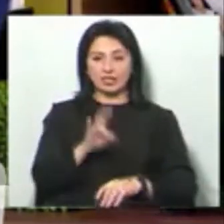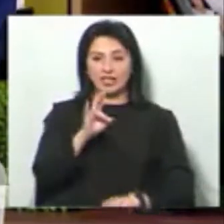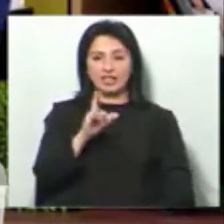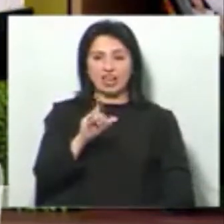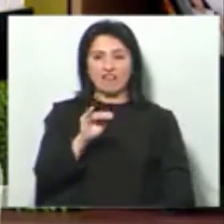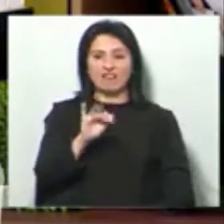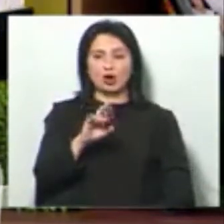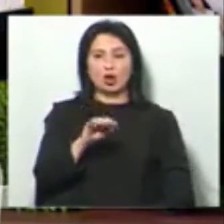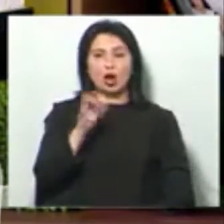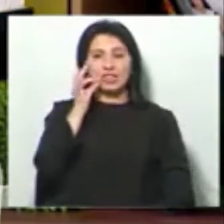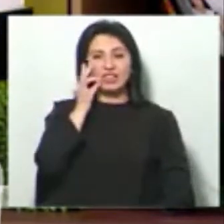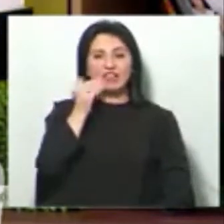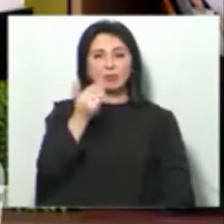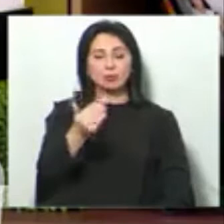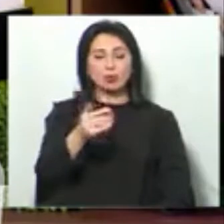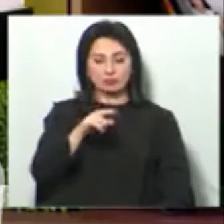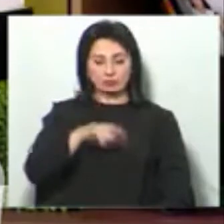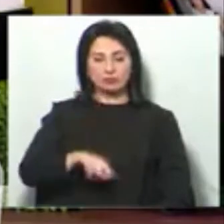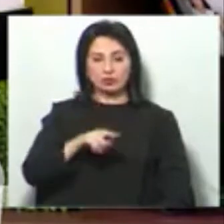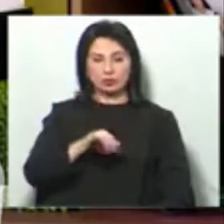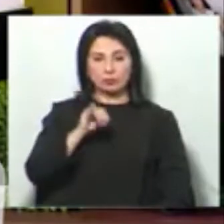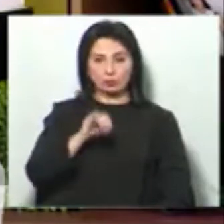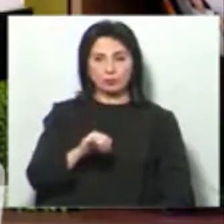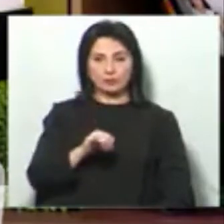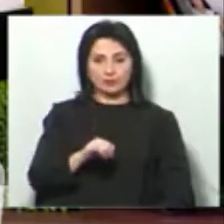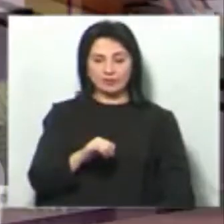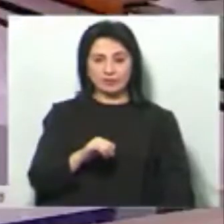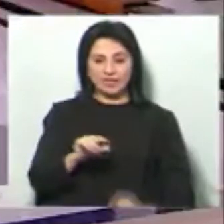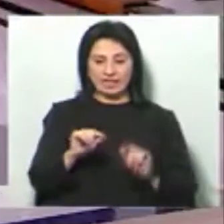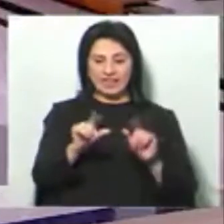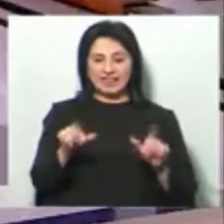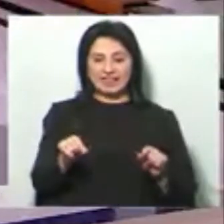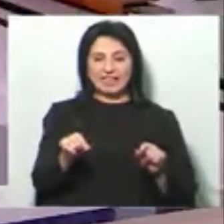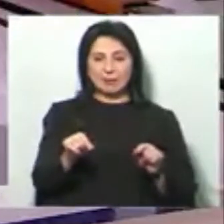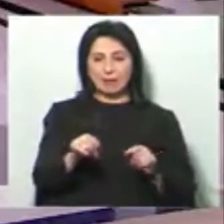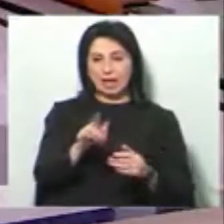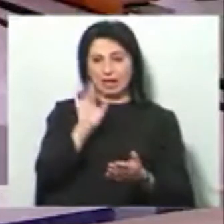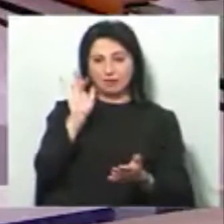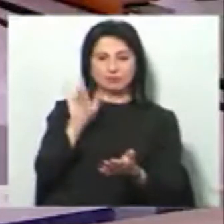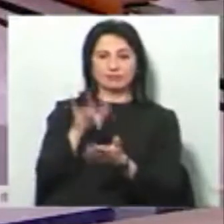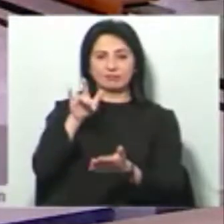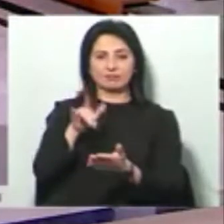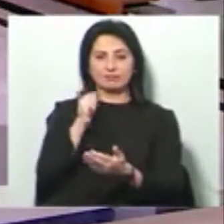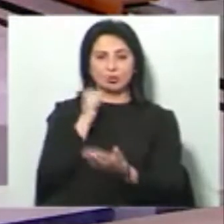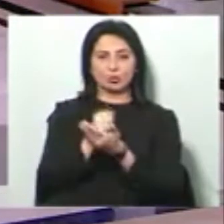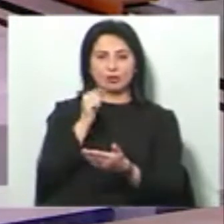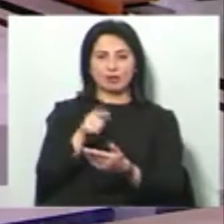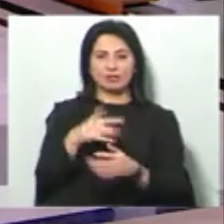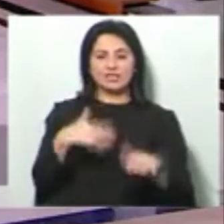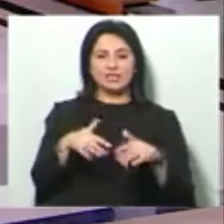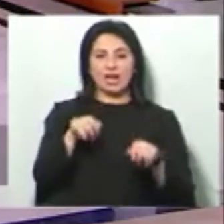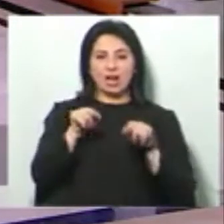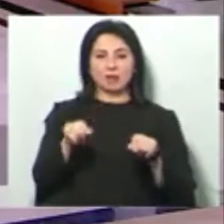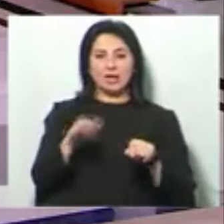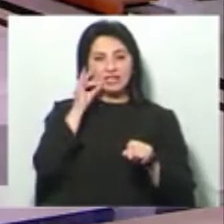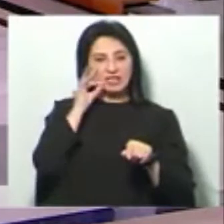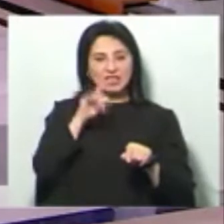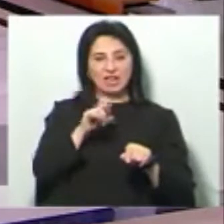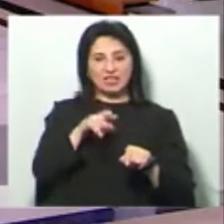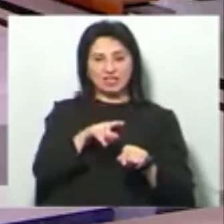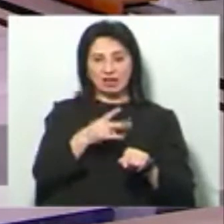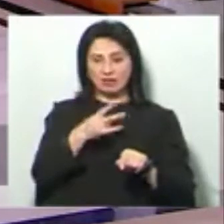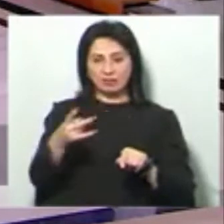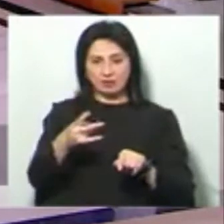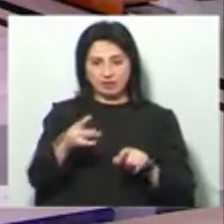ანუ დიაბეტური ნეფროპათია გულის უკმარისობის გარეშე რა თქმა უნდა არის შაქრიანი დიაბეტი რომელიც აზიანებს